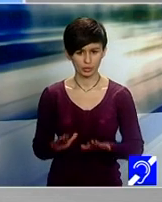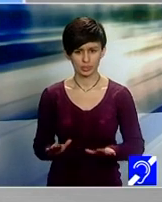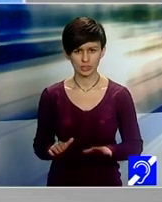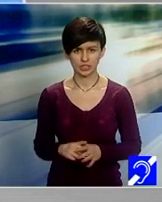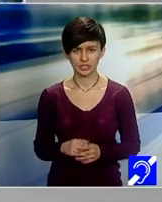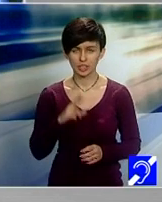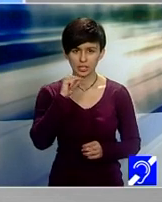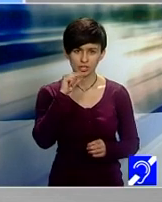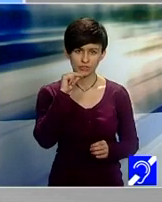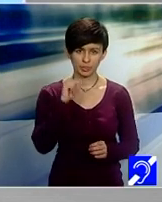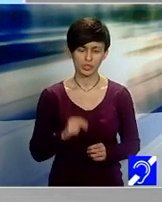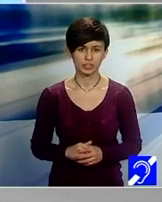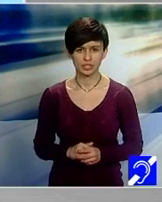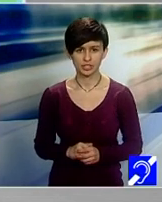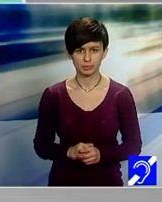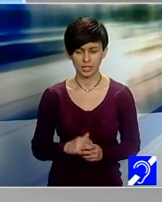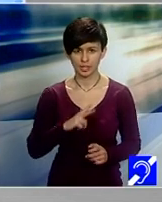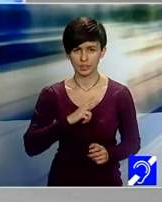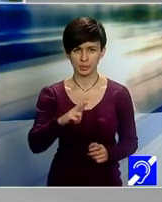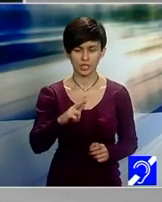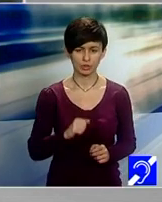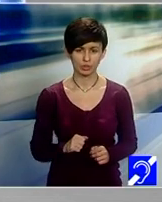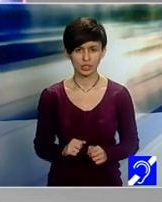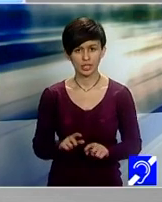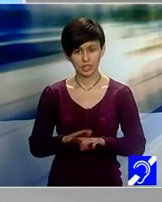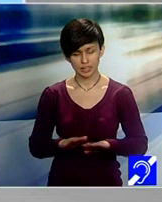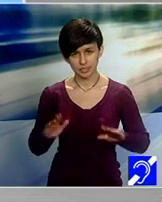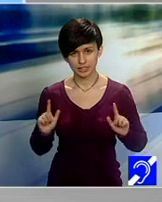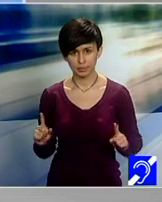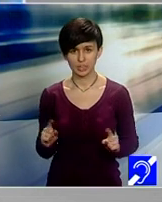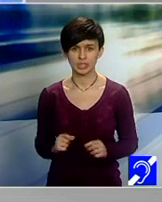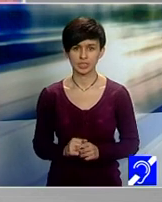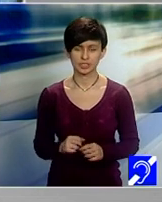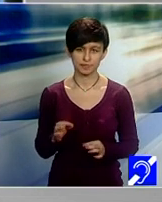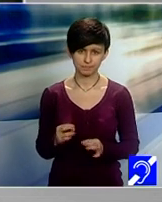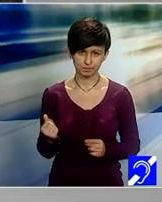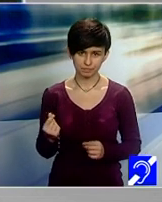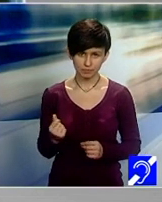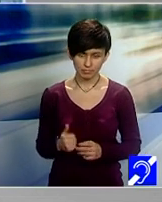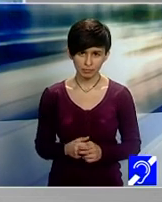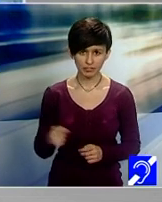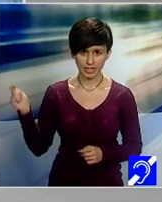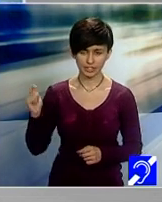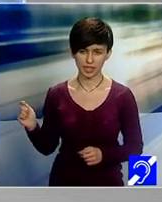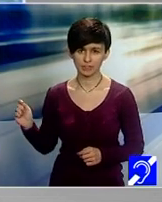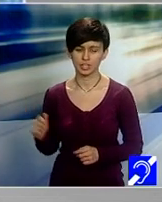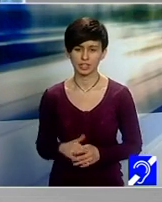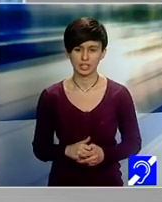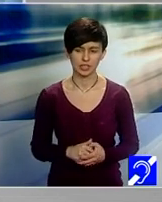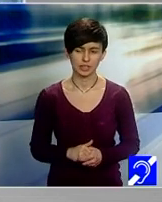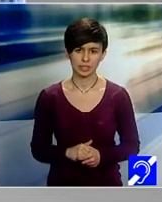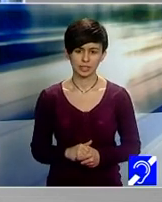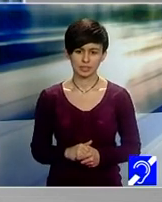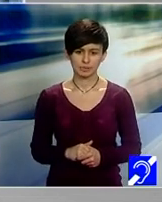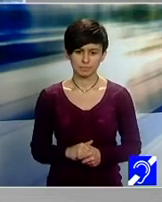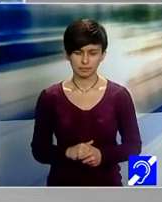punerea în pericol a stabilității financiare a țării. Și deci, reprezentanții pentru această lege o să plătim care, toți, cam așa. Acești reprezentanți